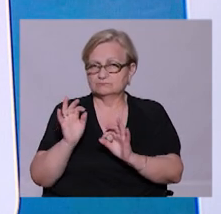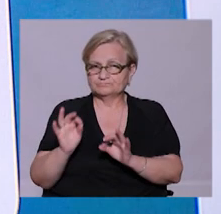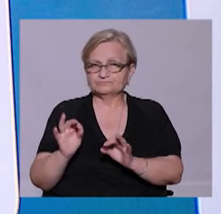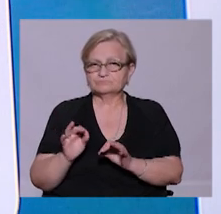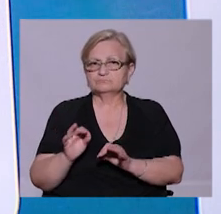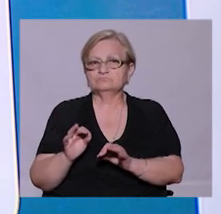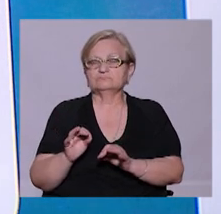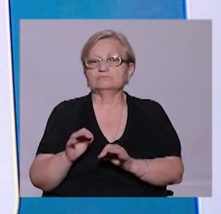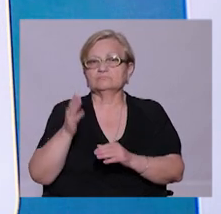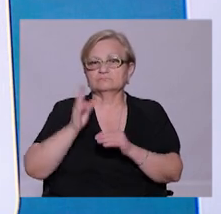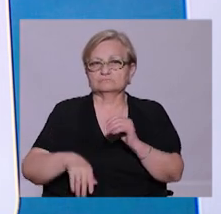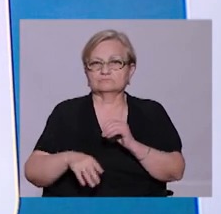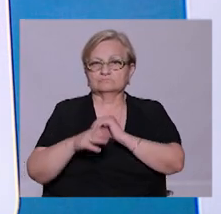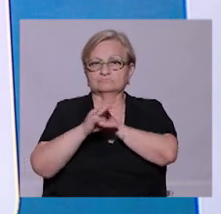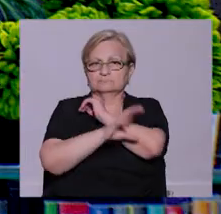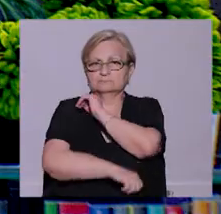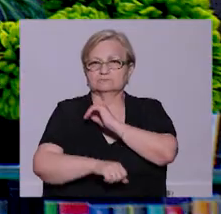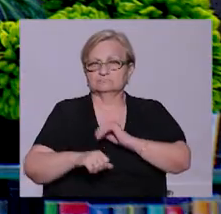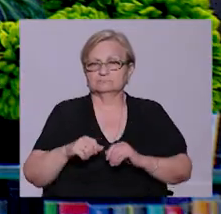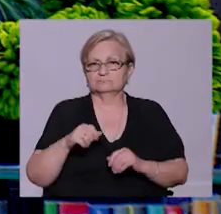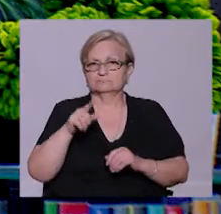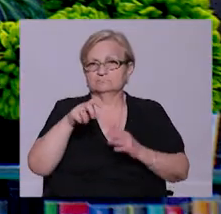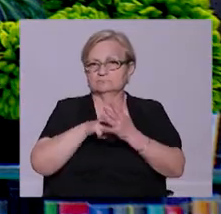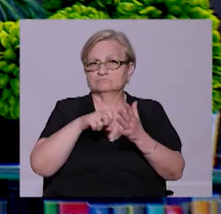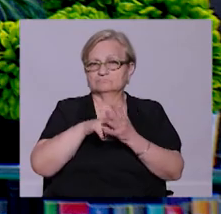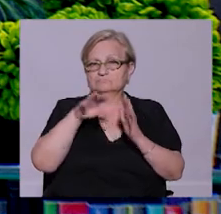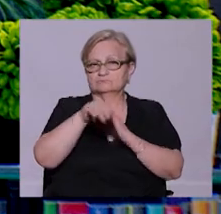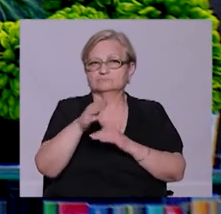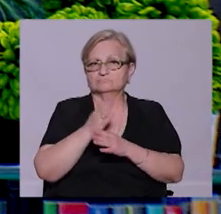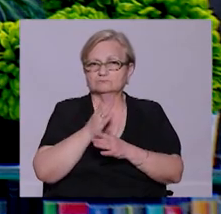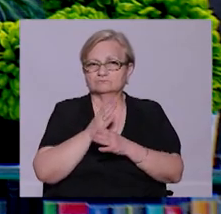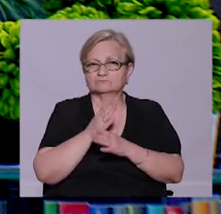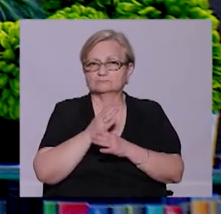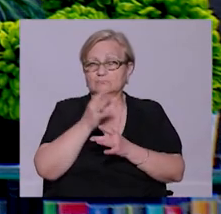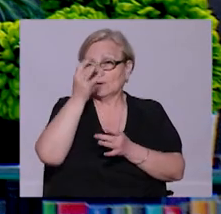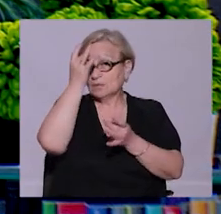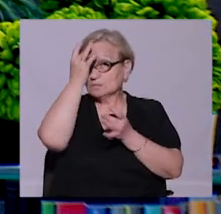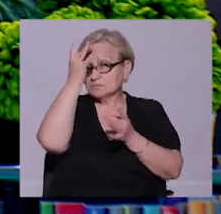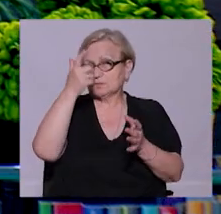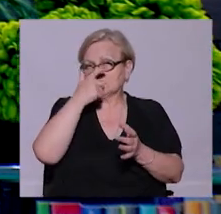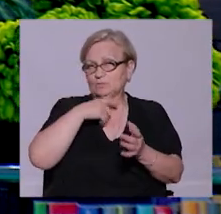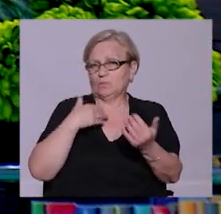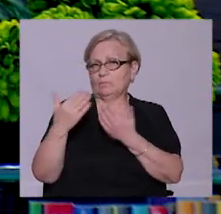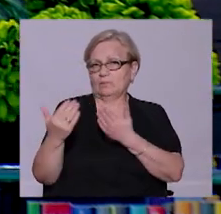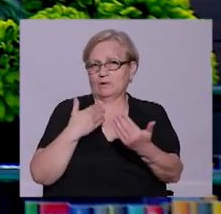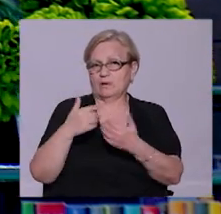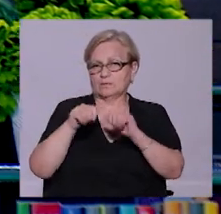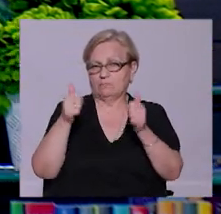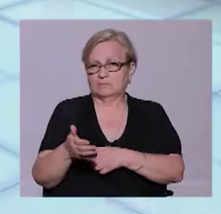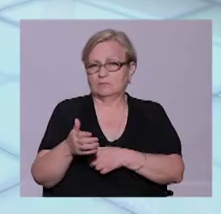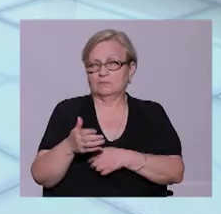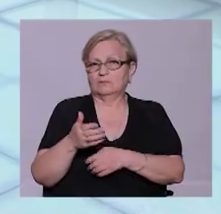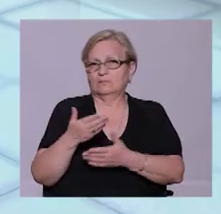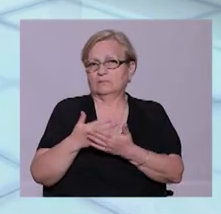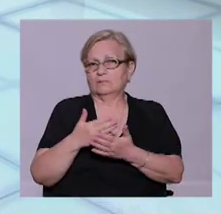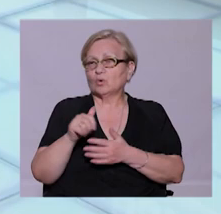და სრულდება დამშვიდობებით და გარდა ამისა, წერილში მოცემულია ზრდილობიანი, საუბრის ზრდილობიანი ფორმები.